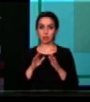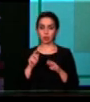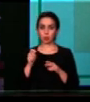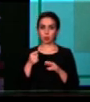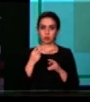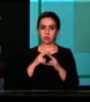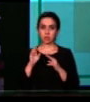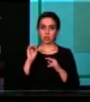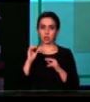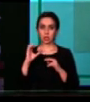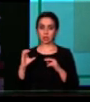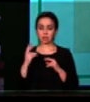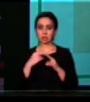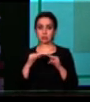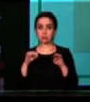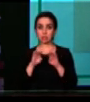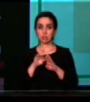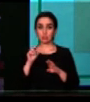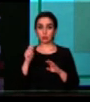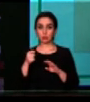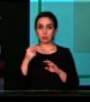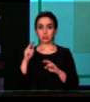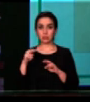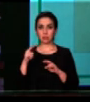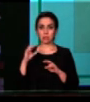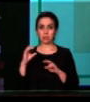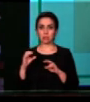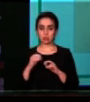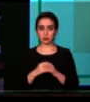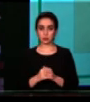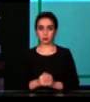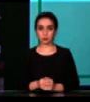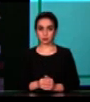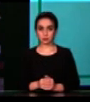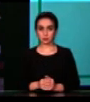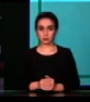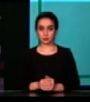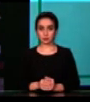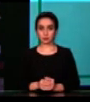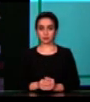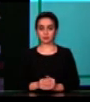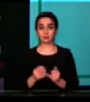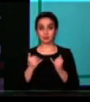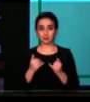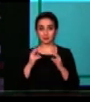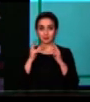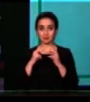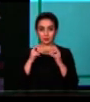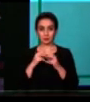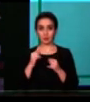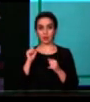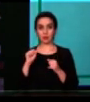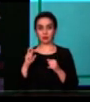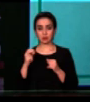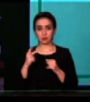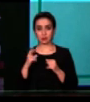– это ES, и закрытый ключ – это DS. Теперь давайте с вами рассмотрим